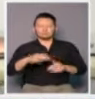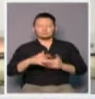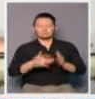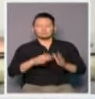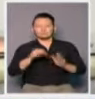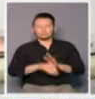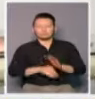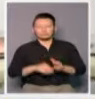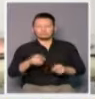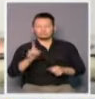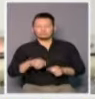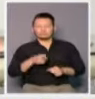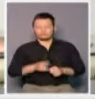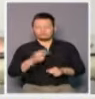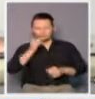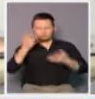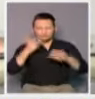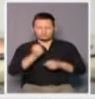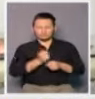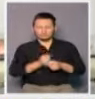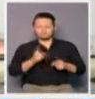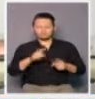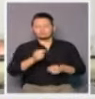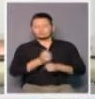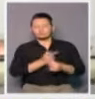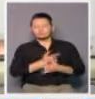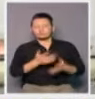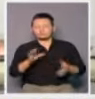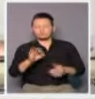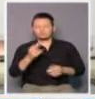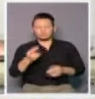развитых стран не только по продукции, но и по технологии,